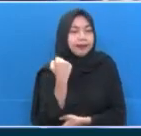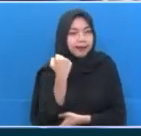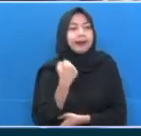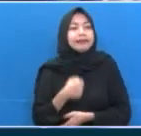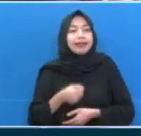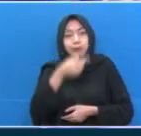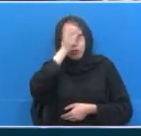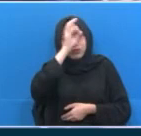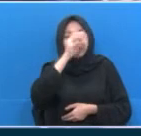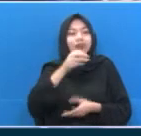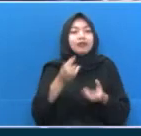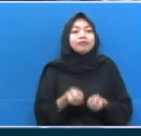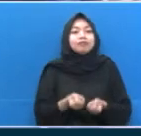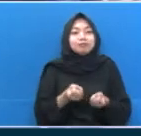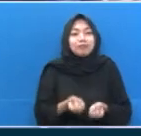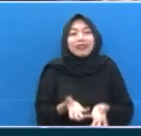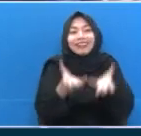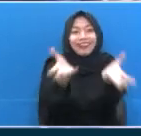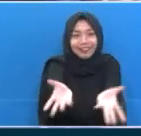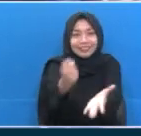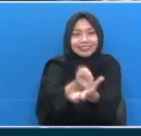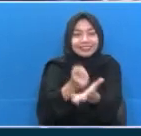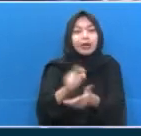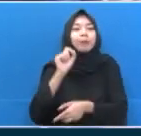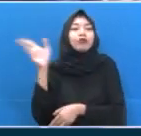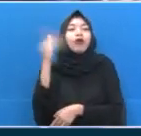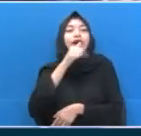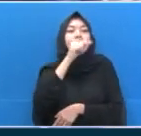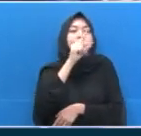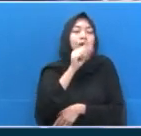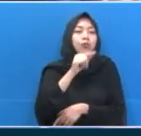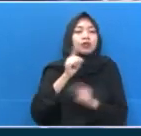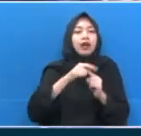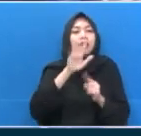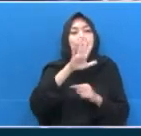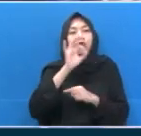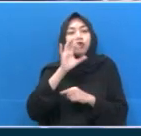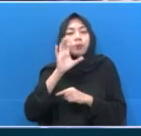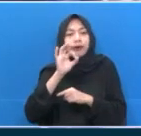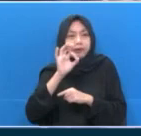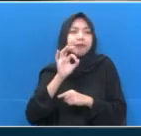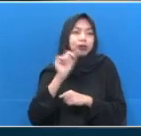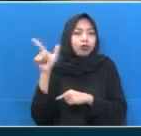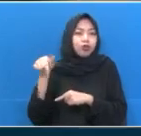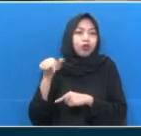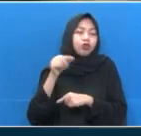Brigadir Yosua akan dilakukan Besok rabu 5 Oktober di Kantor Kejaksaan Negeri Jakarta Selatan